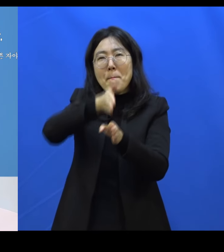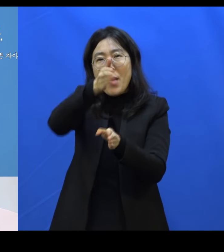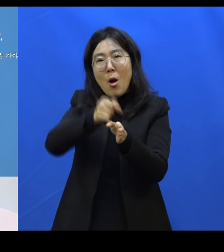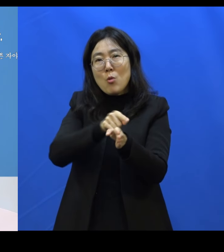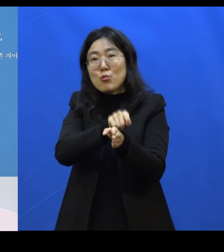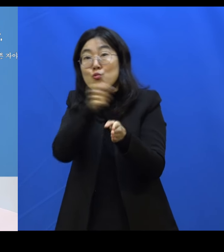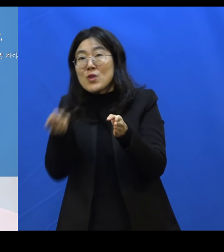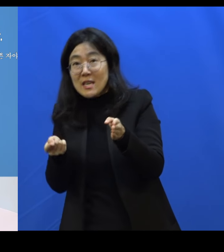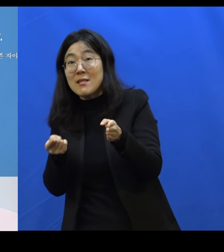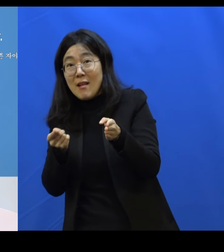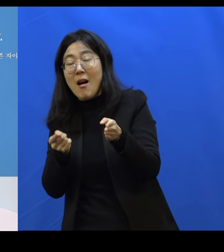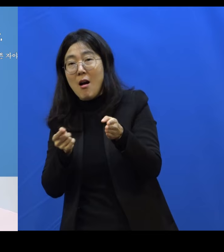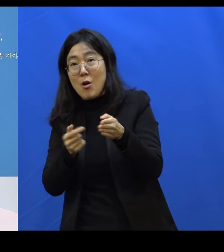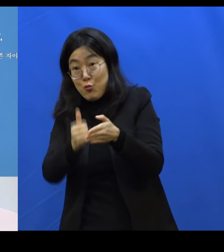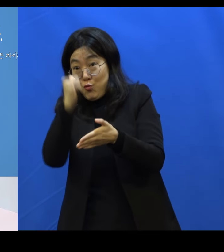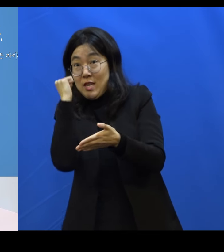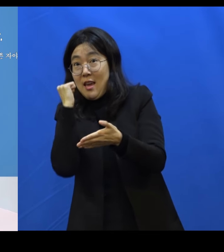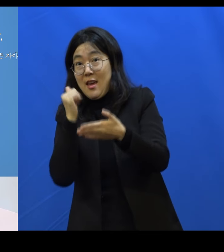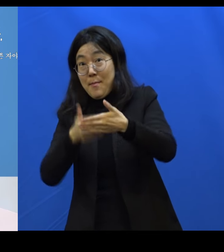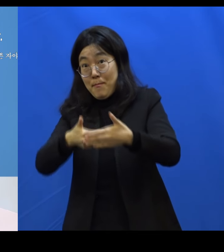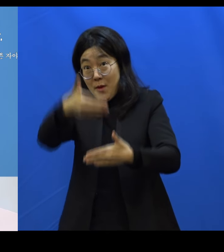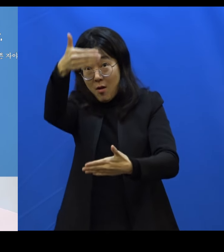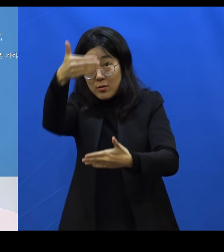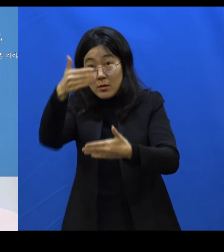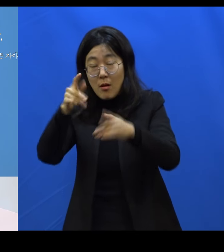들여다보며 창살 틈으로 엿보는구나 그랬습니다.